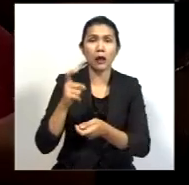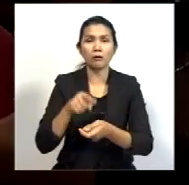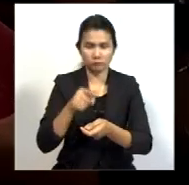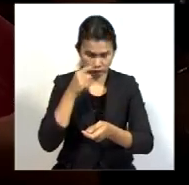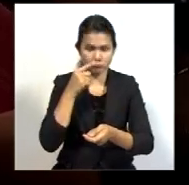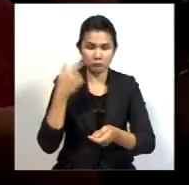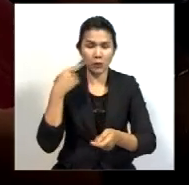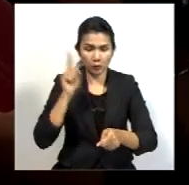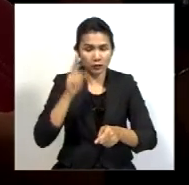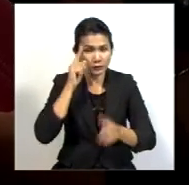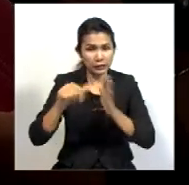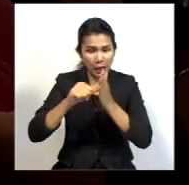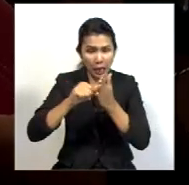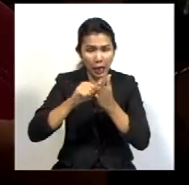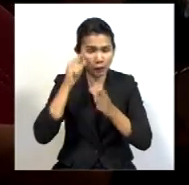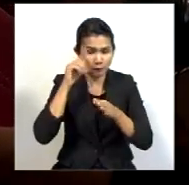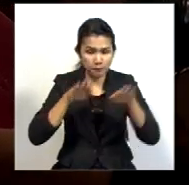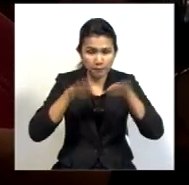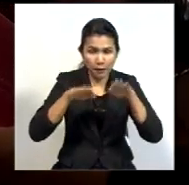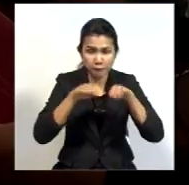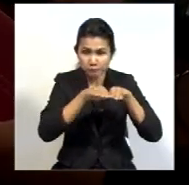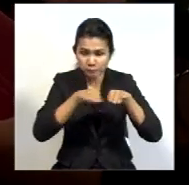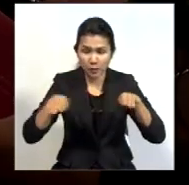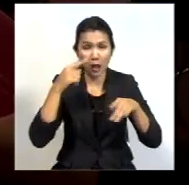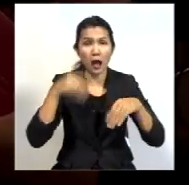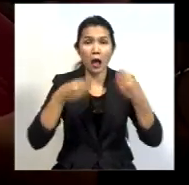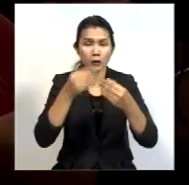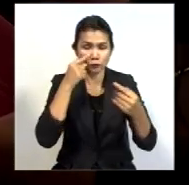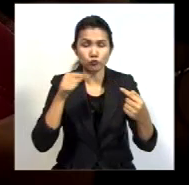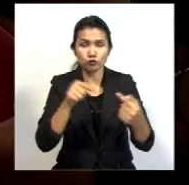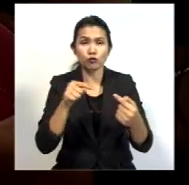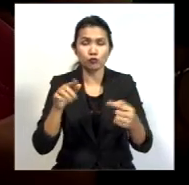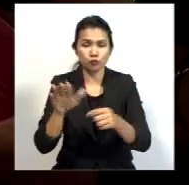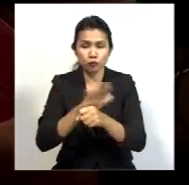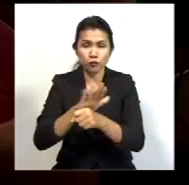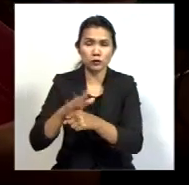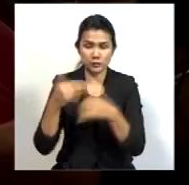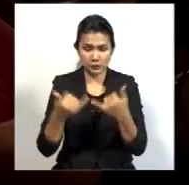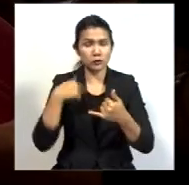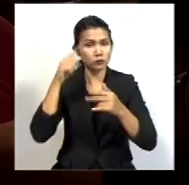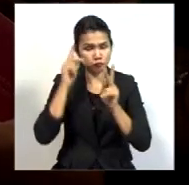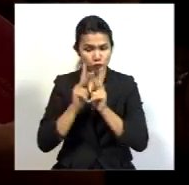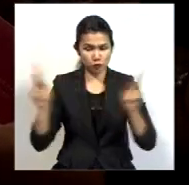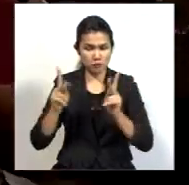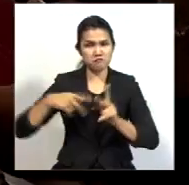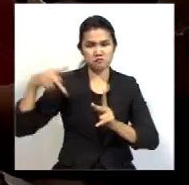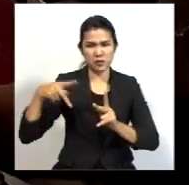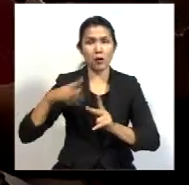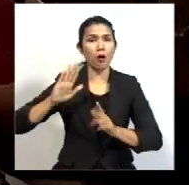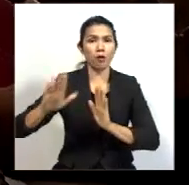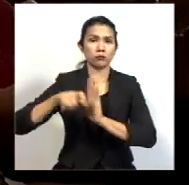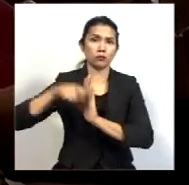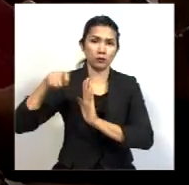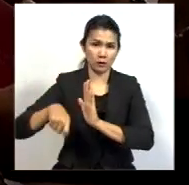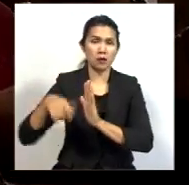ให้มันสมน้ำสมเนื้อกันพอสมควรอันนี้ก็เลยทำให้ต้องตั้งกรรมการขึ้นมาชุดหนึ่งเฉพาะกิจเรื่องโคราชซึ่งครั้งนี้